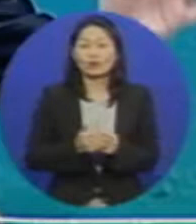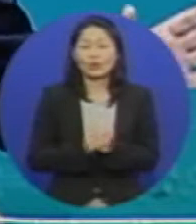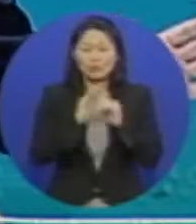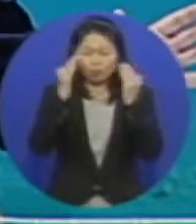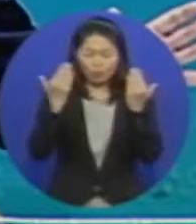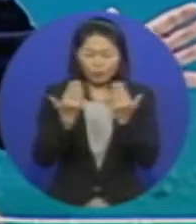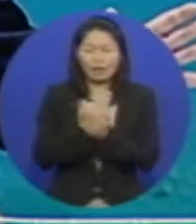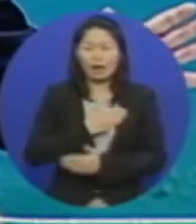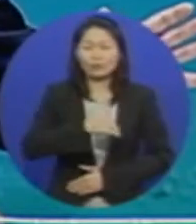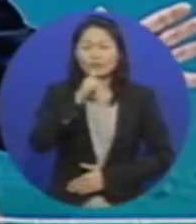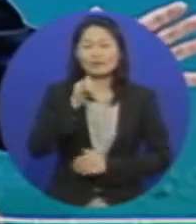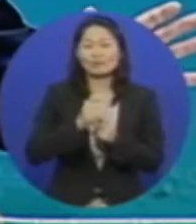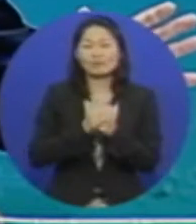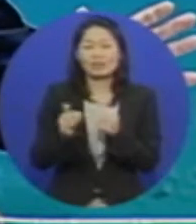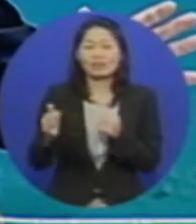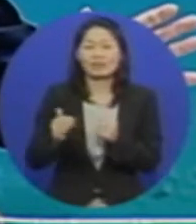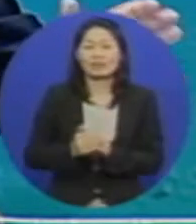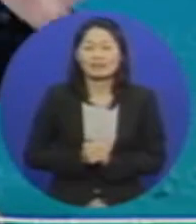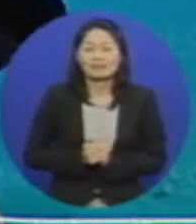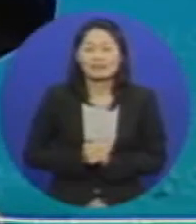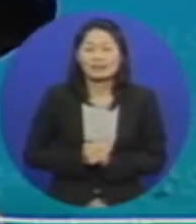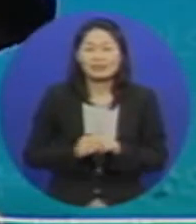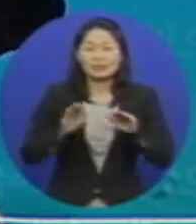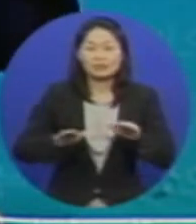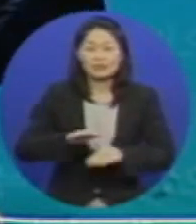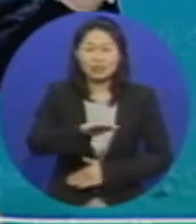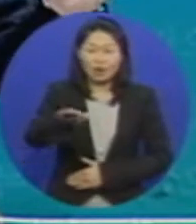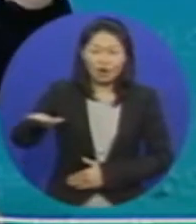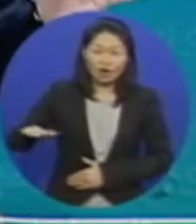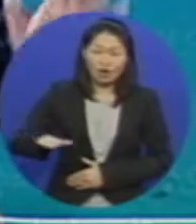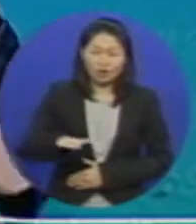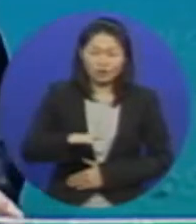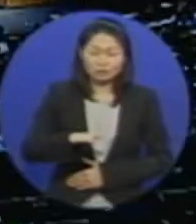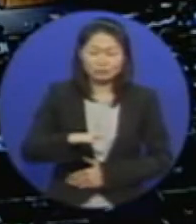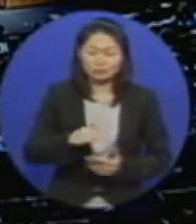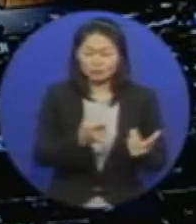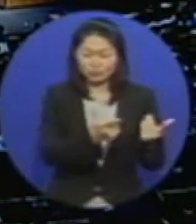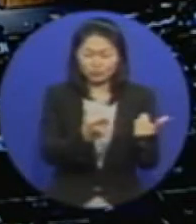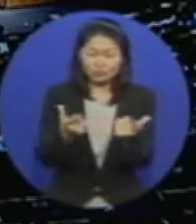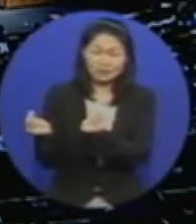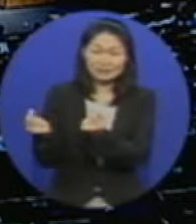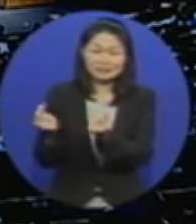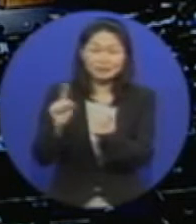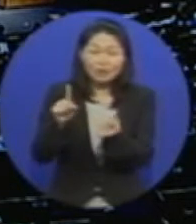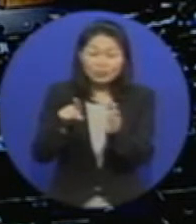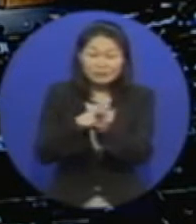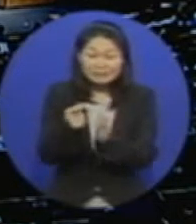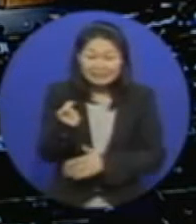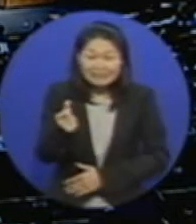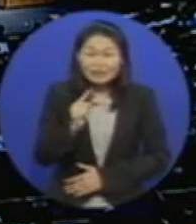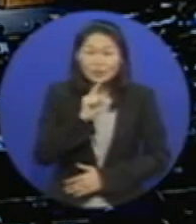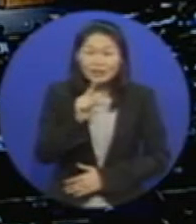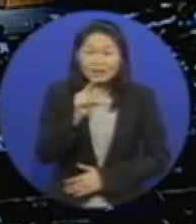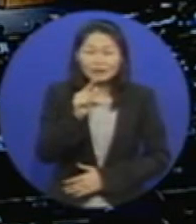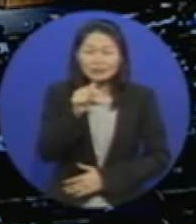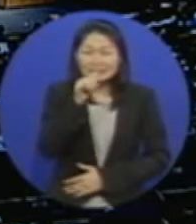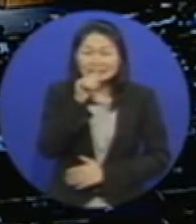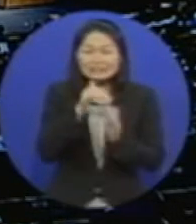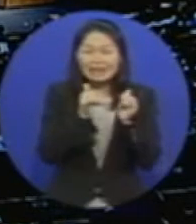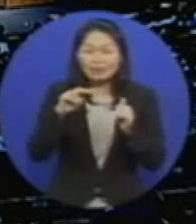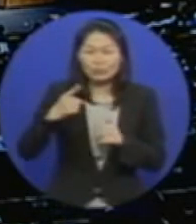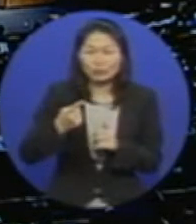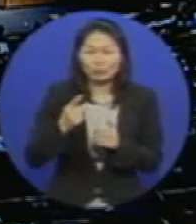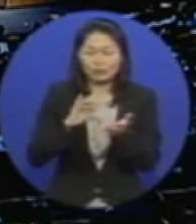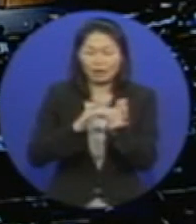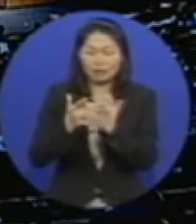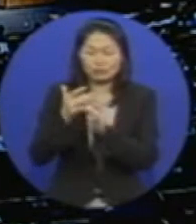잘 아니까 오늘 여기 계신 여러분들 다 그렇습니다 믿음이 작다고 하시는 분들도 예수님께서